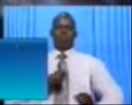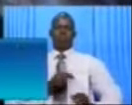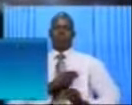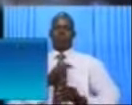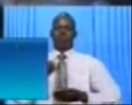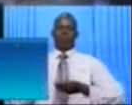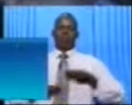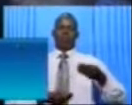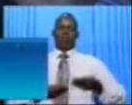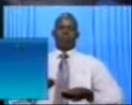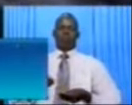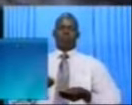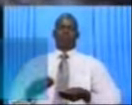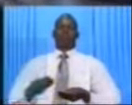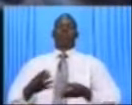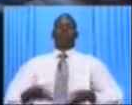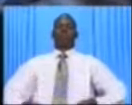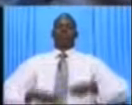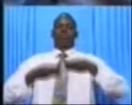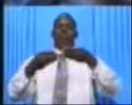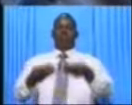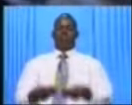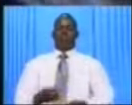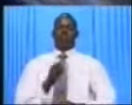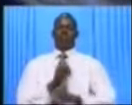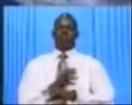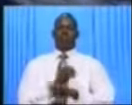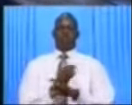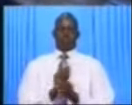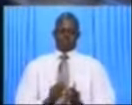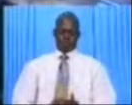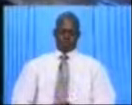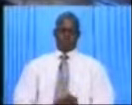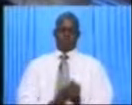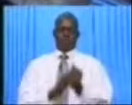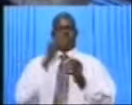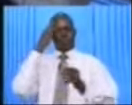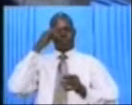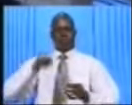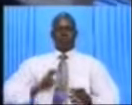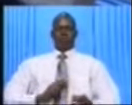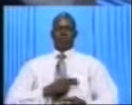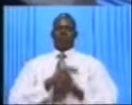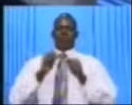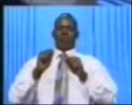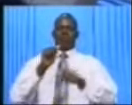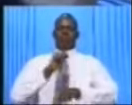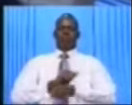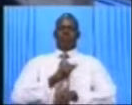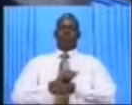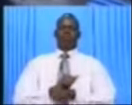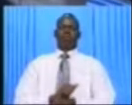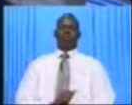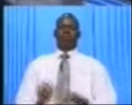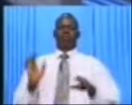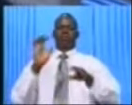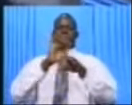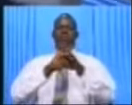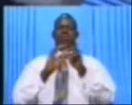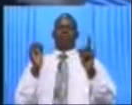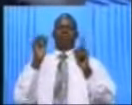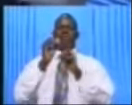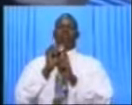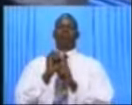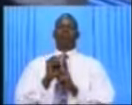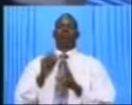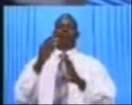échanges. Il nous a donné des conseils, nous a orientés pour que nous continuions à travailler pour les atteintes des résolutions qui avaient